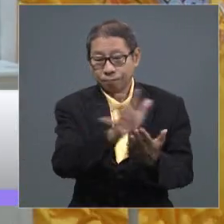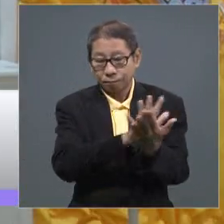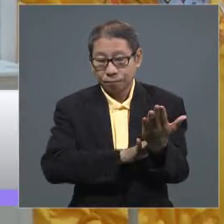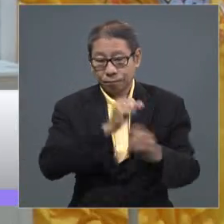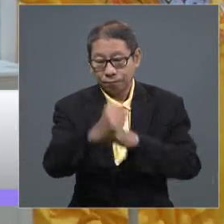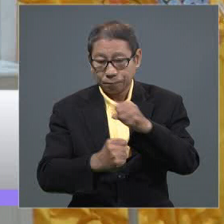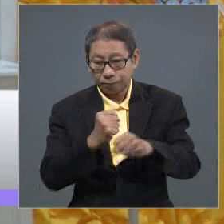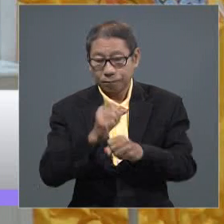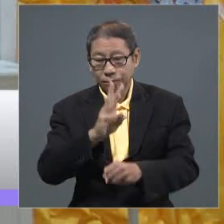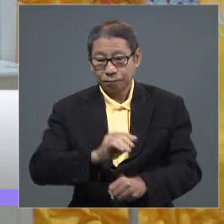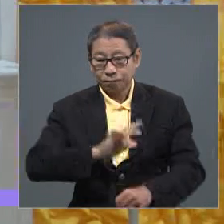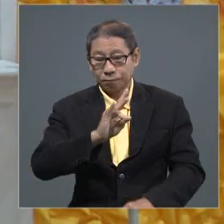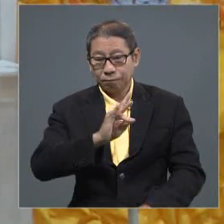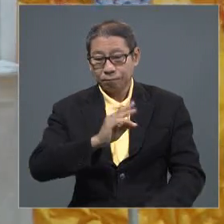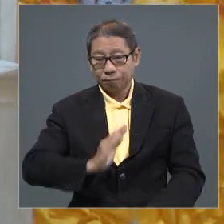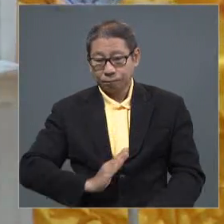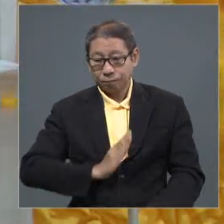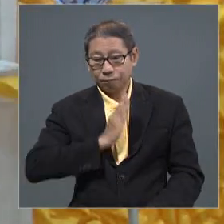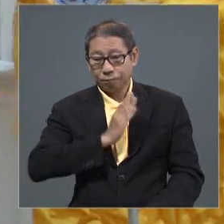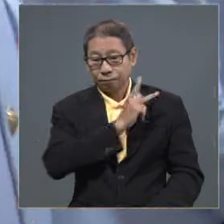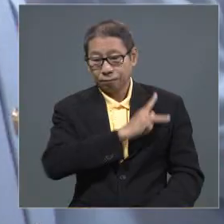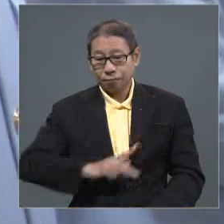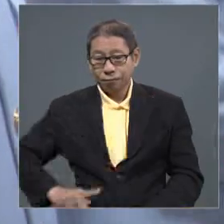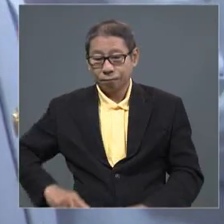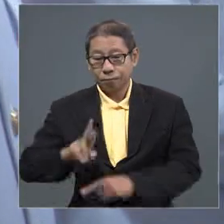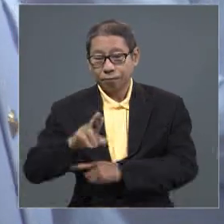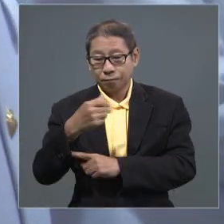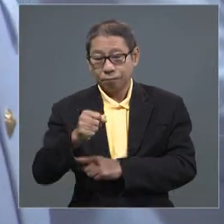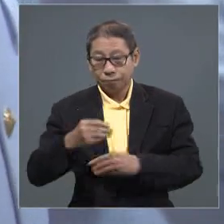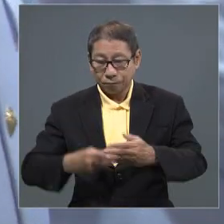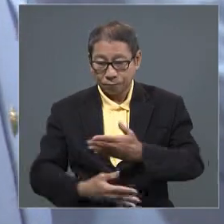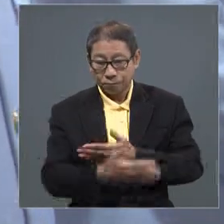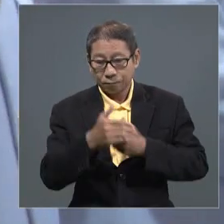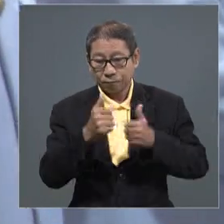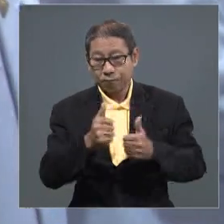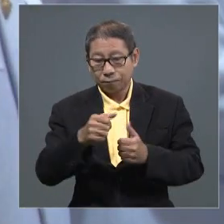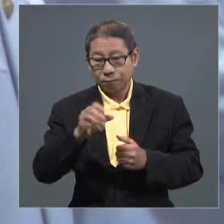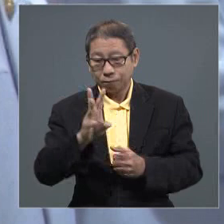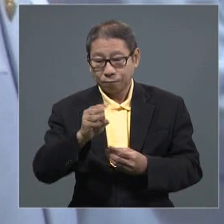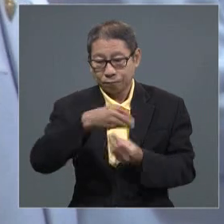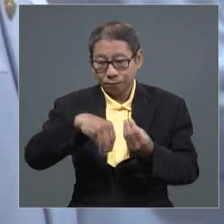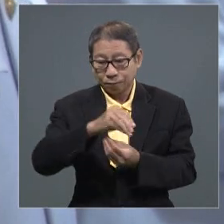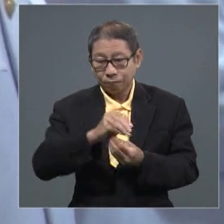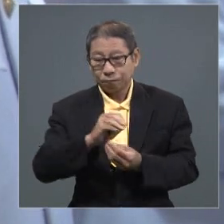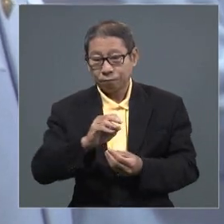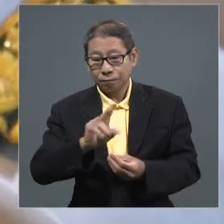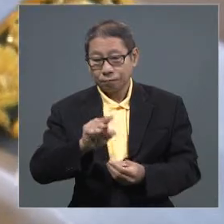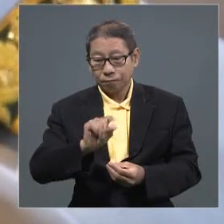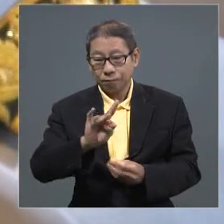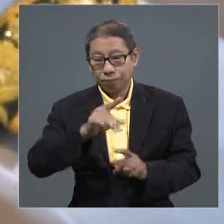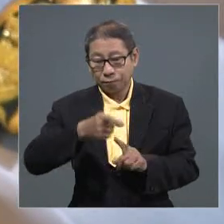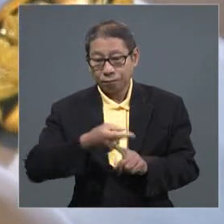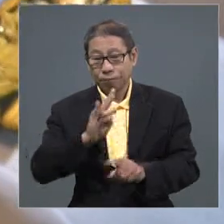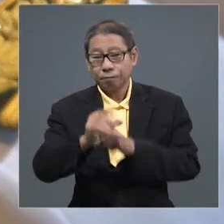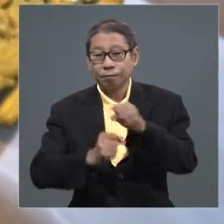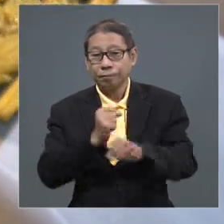2567เพื่อเฉลิมพระเกียรติพระบาทสมเด็จพระเจ้าอยู่หัวเนื่องในโอกาสพระราชพิธีมหามงคลเฉลิมพระชนมพรรษา6รอบ28กรกฎาค